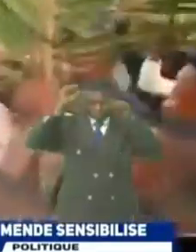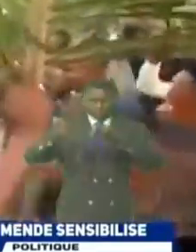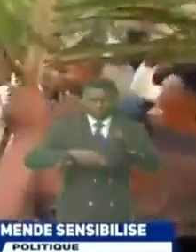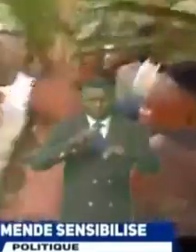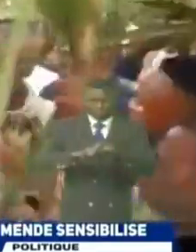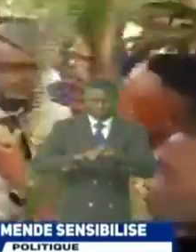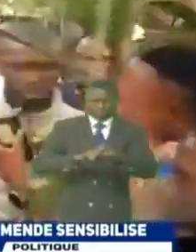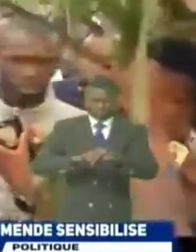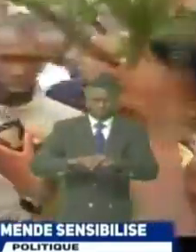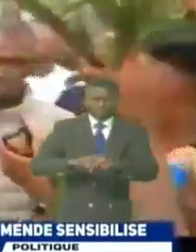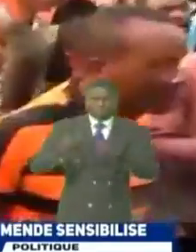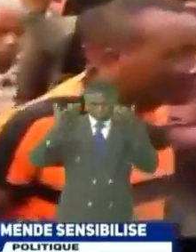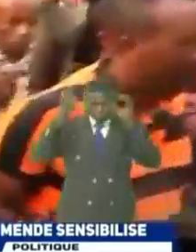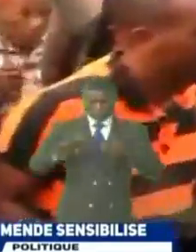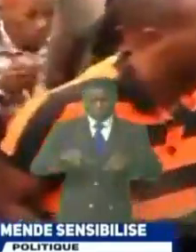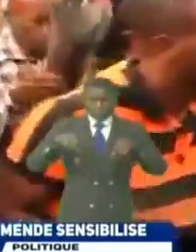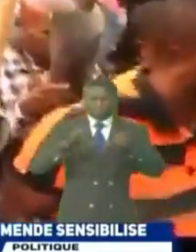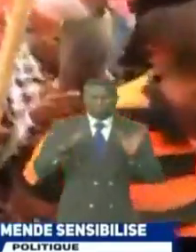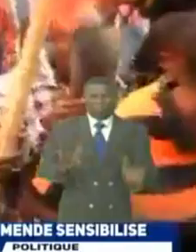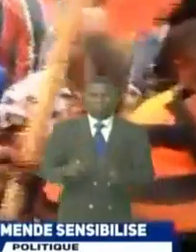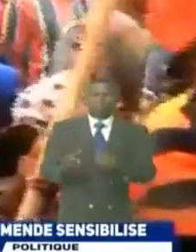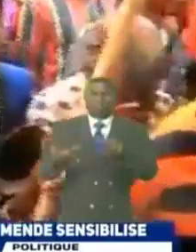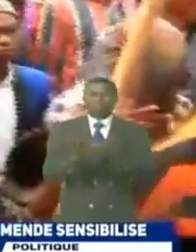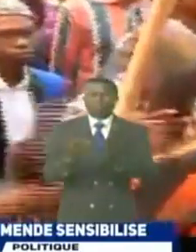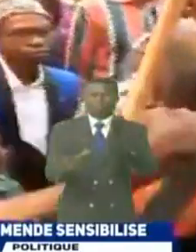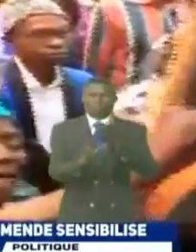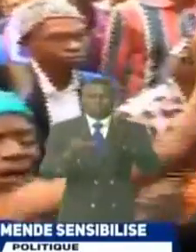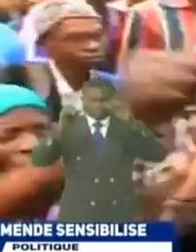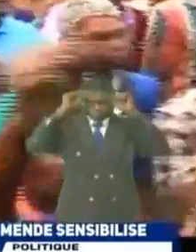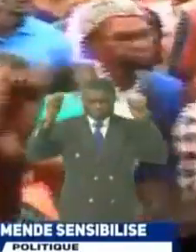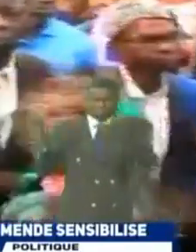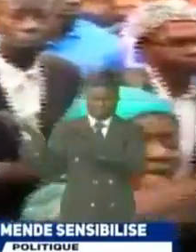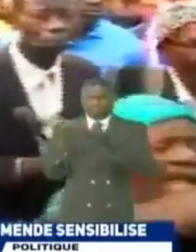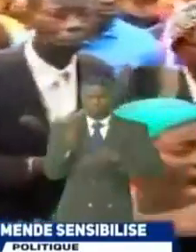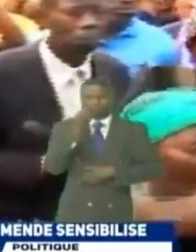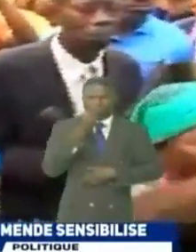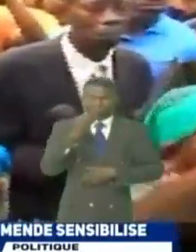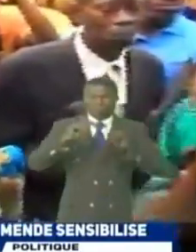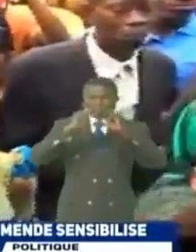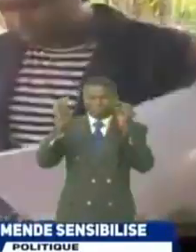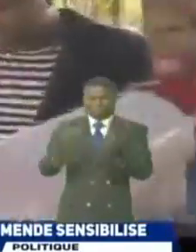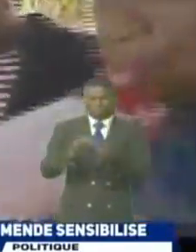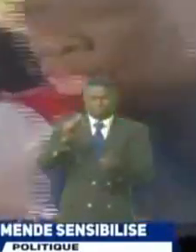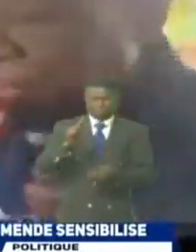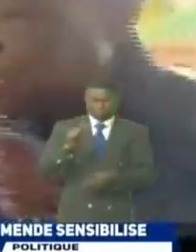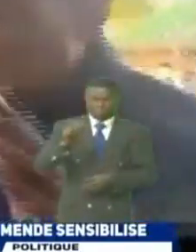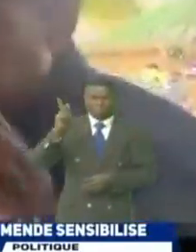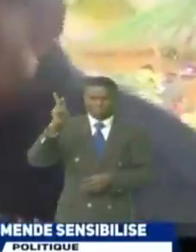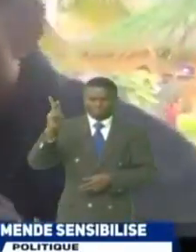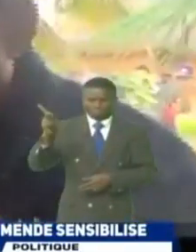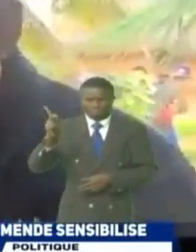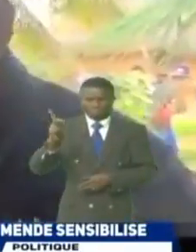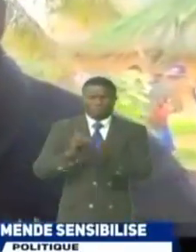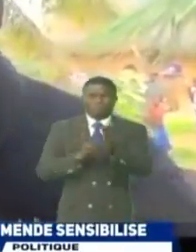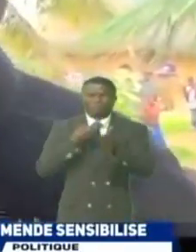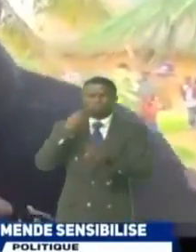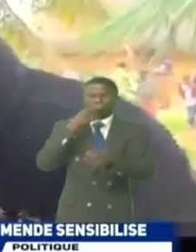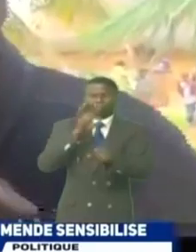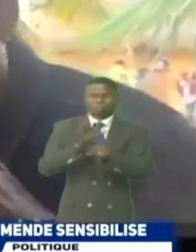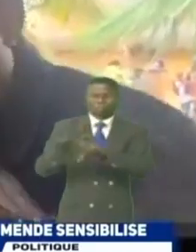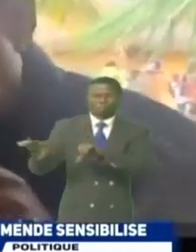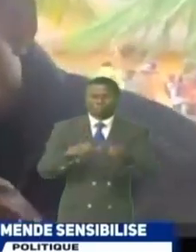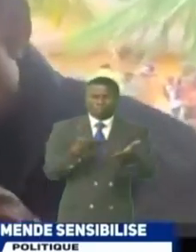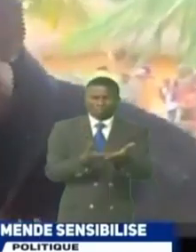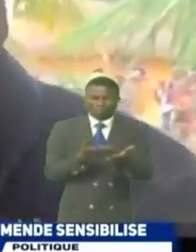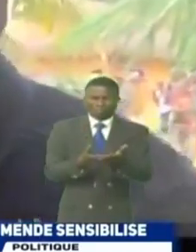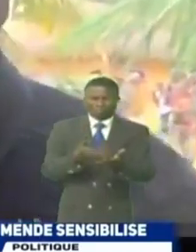la Convention des Congolais Unis et vice-président et porte-parole du regroupement AE a développé plusieurs activités sur place